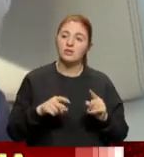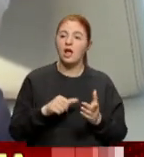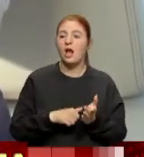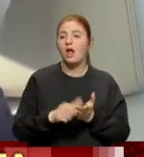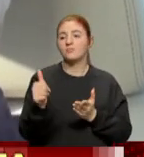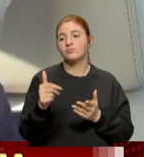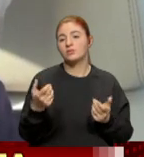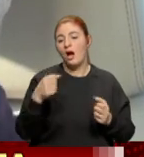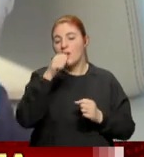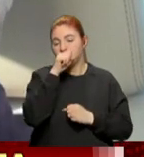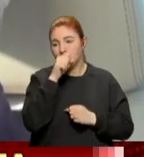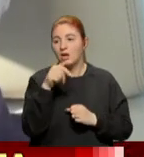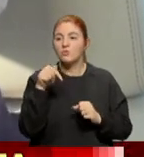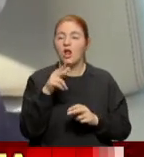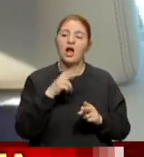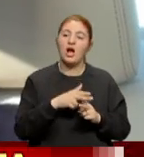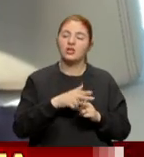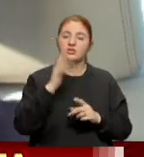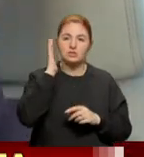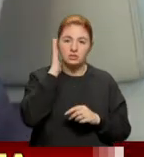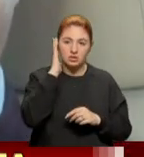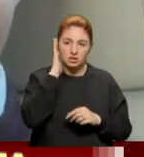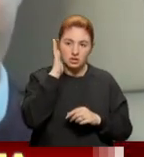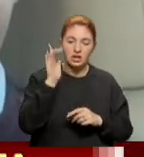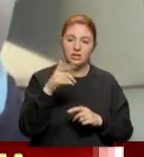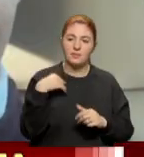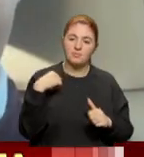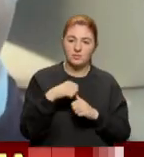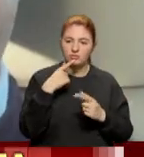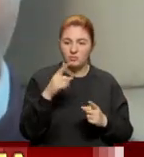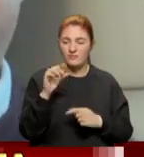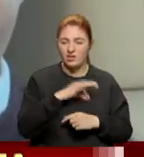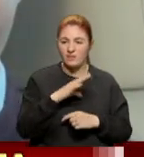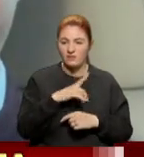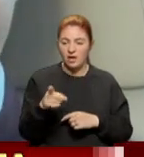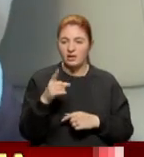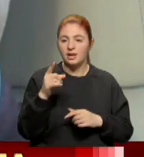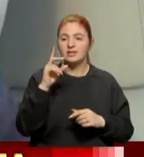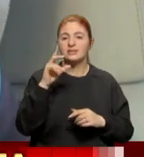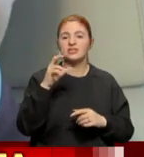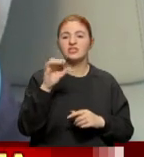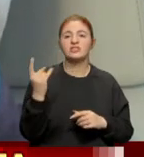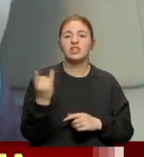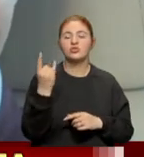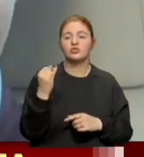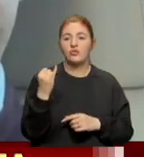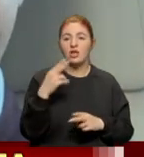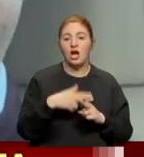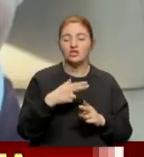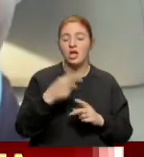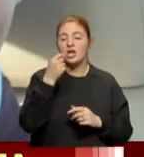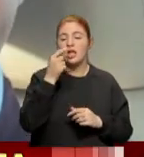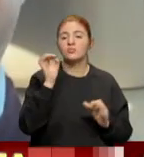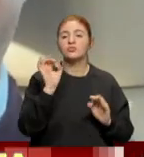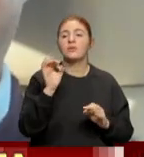tamamen tıkalı. Burada acil ihtiyaçlar nedir? Onu tekrar çağrısını yapmakta fayda var. Seyyar tuvalet acil ihtiyaçtır. İlaç,